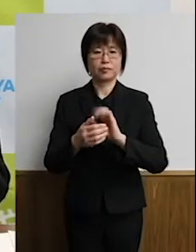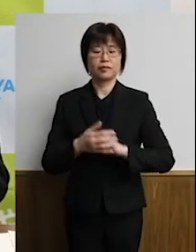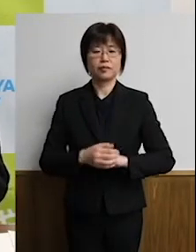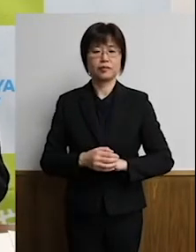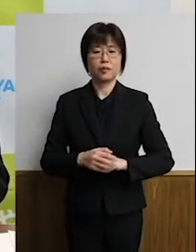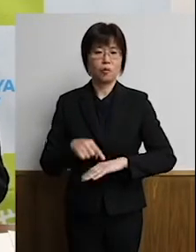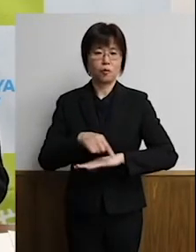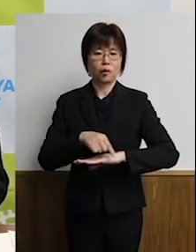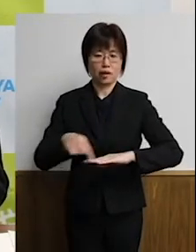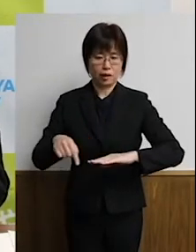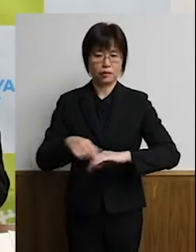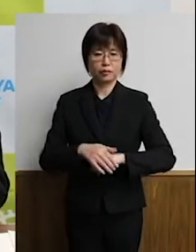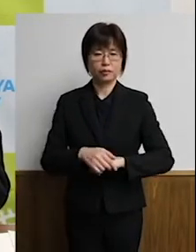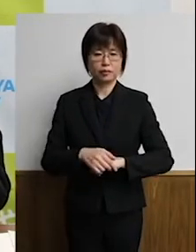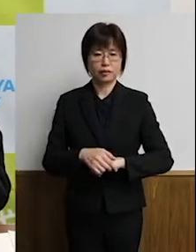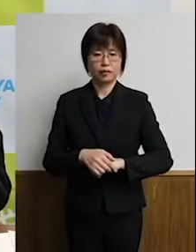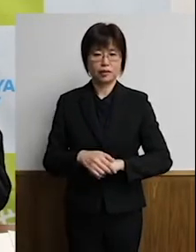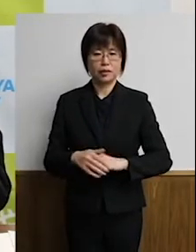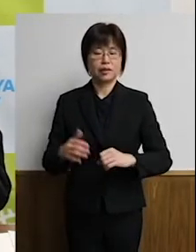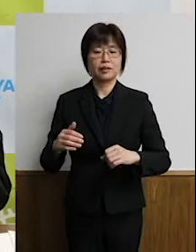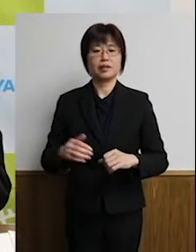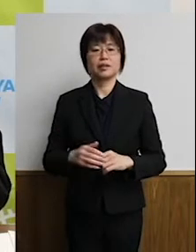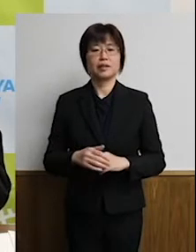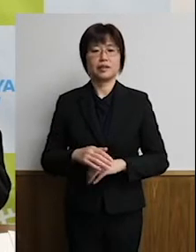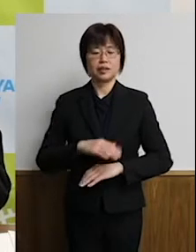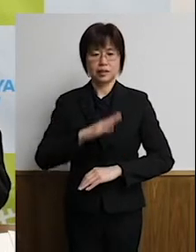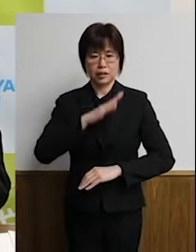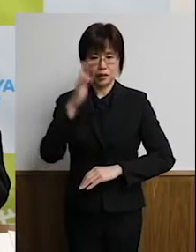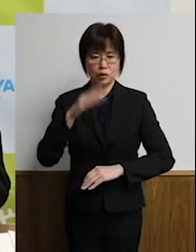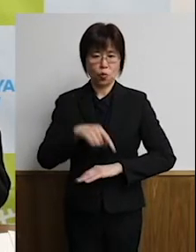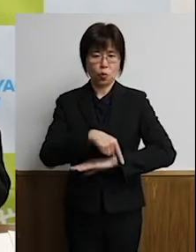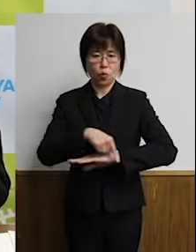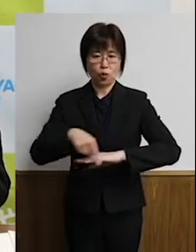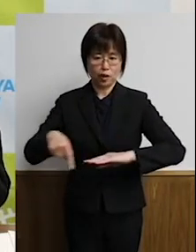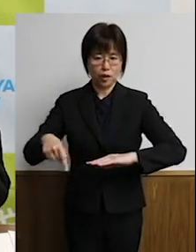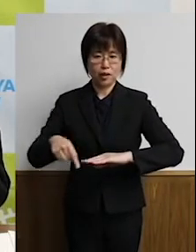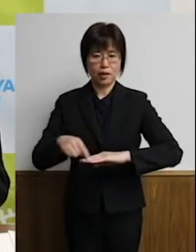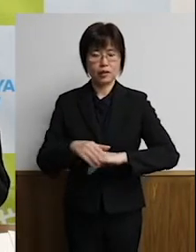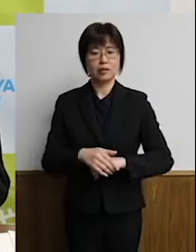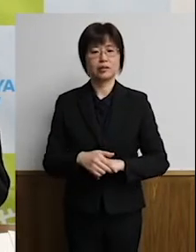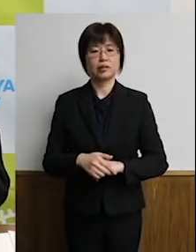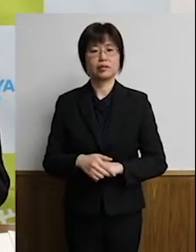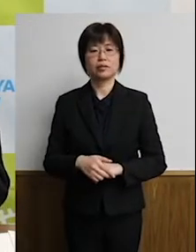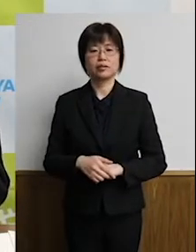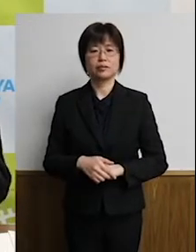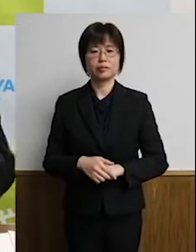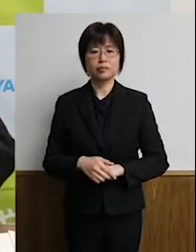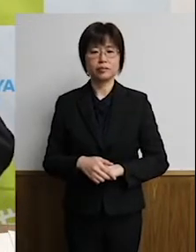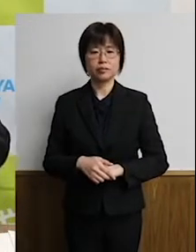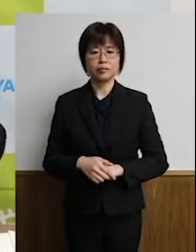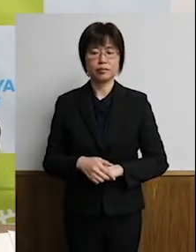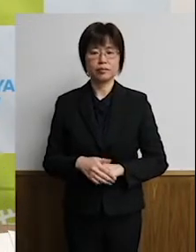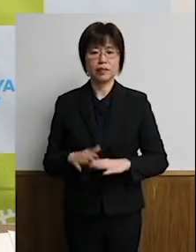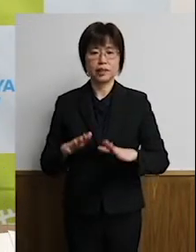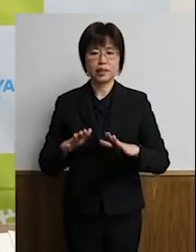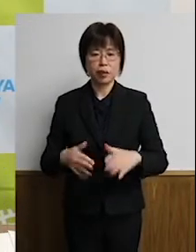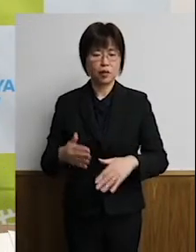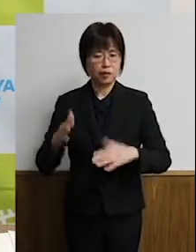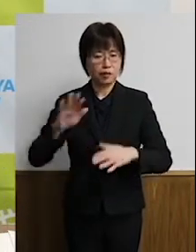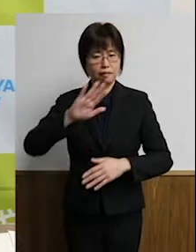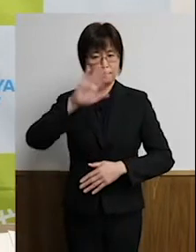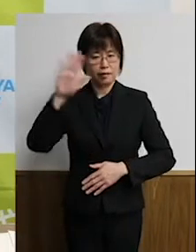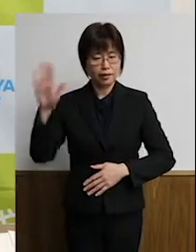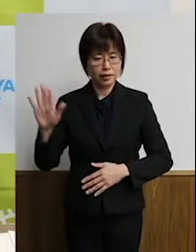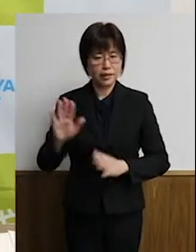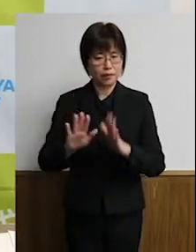ための計画である地球温暖化対策実行計画区域施策編及びすでに生じている気候